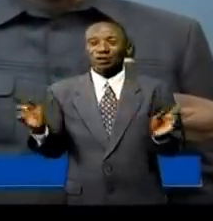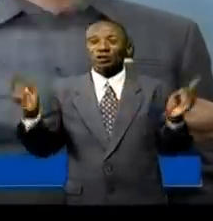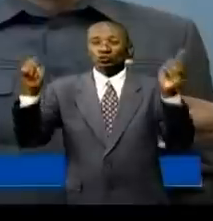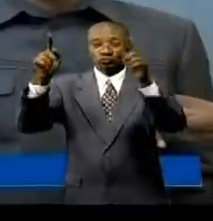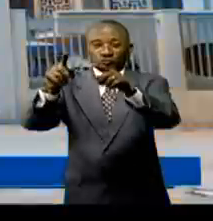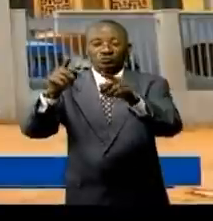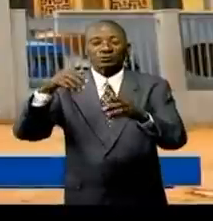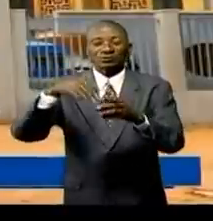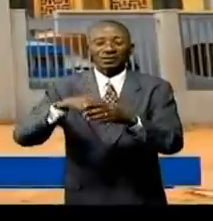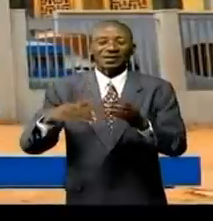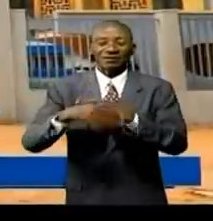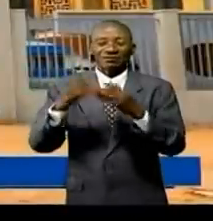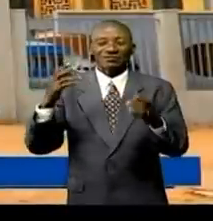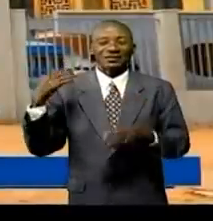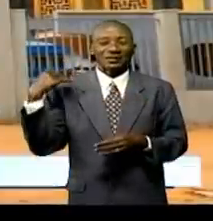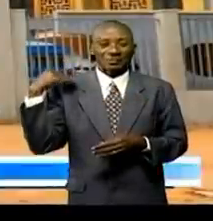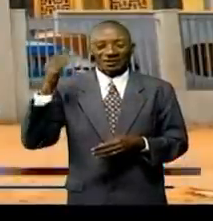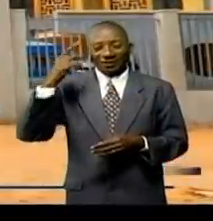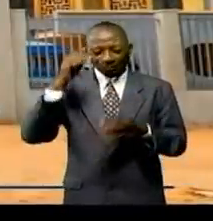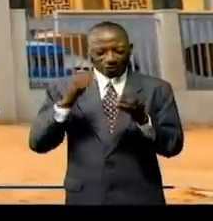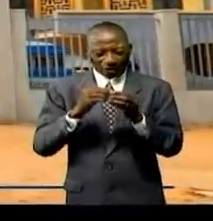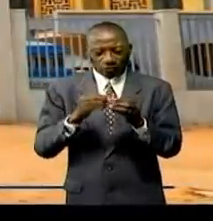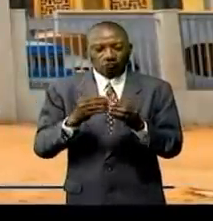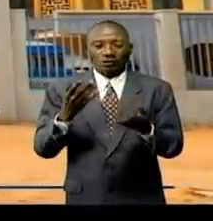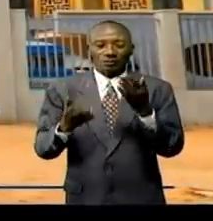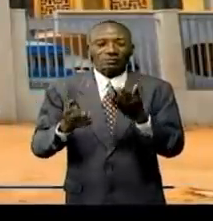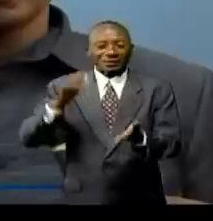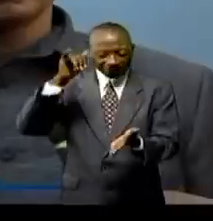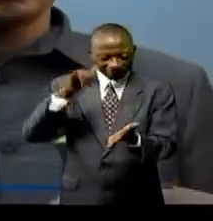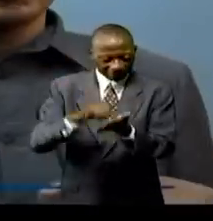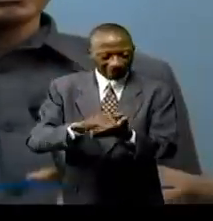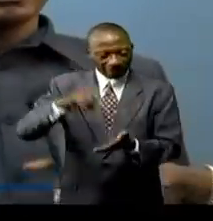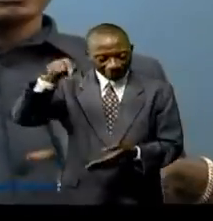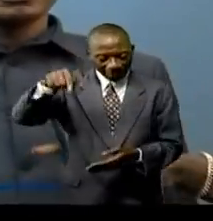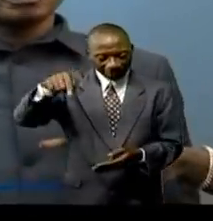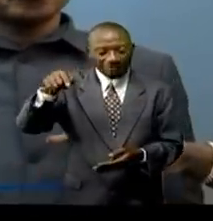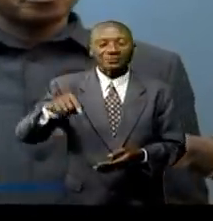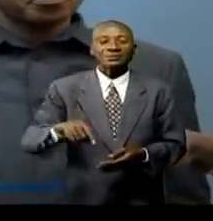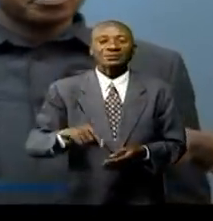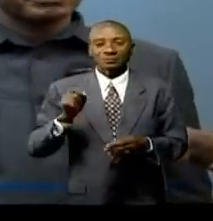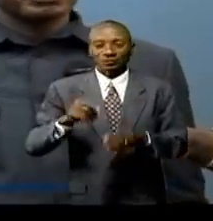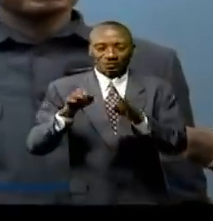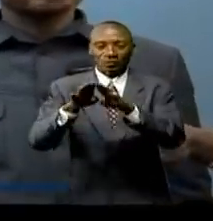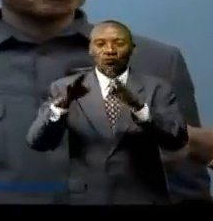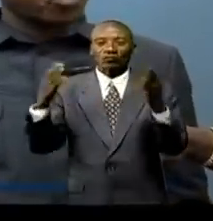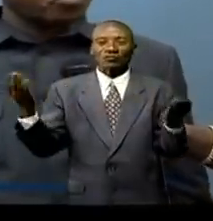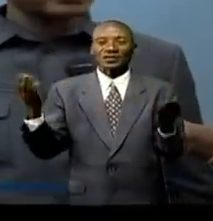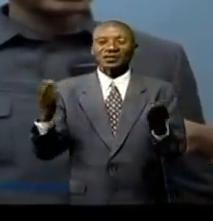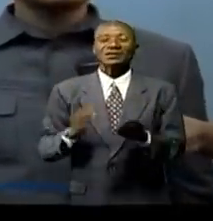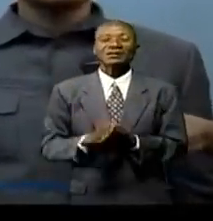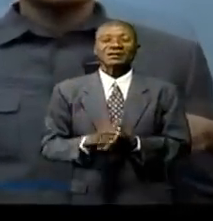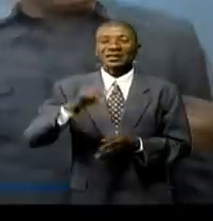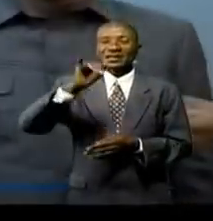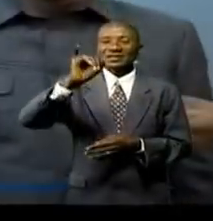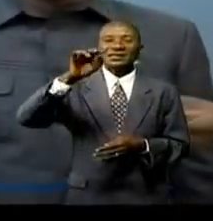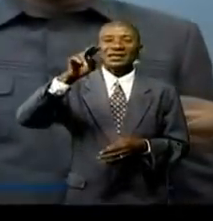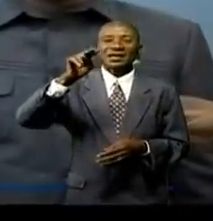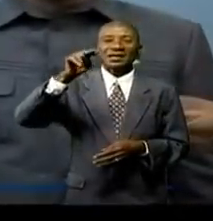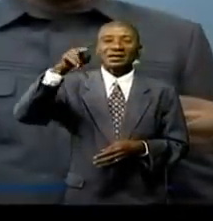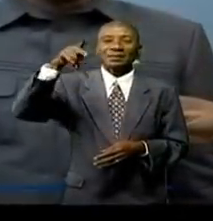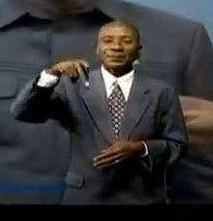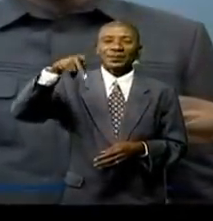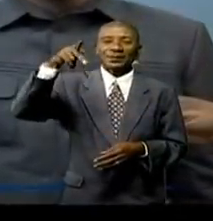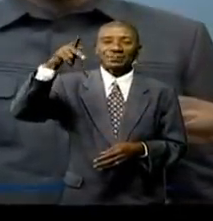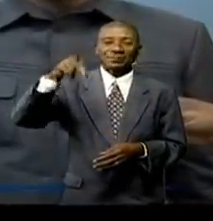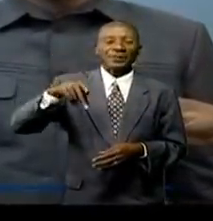à Mbandaka. Ce que l'IN ne peut pas faire en Mbandaka, un grand investissement, ça ne peut pas passer comme ça, parce que c'est